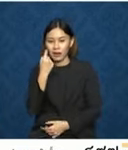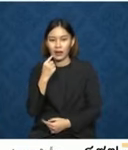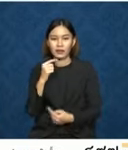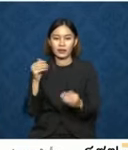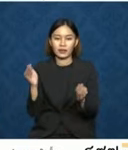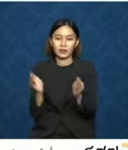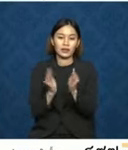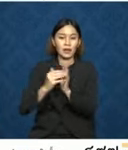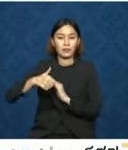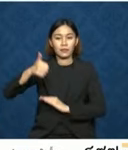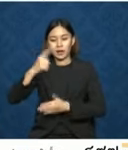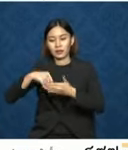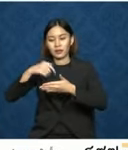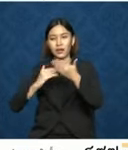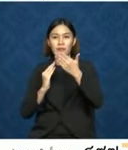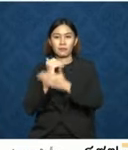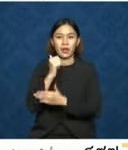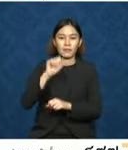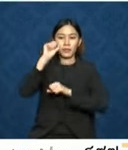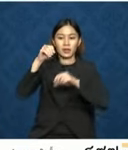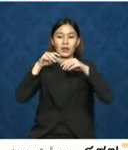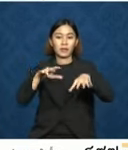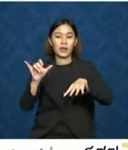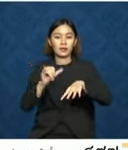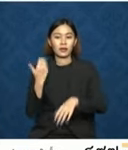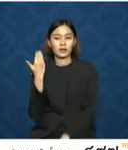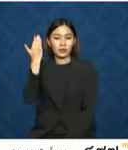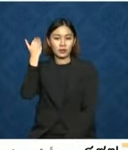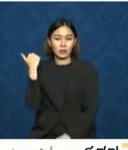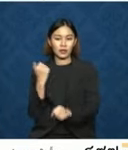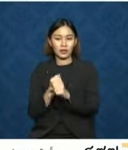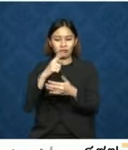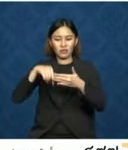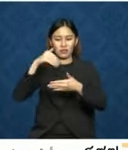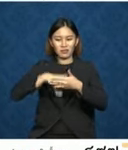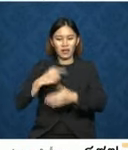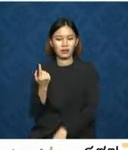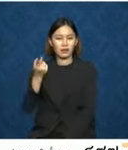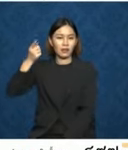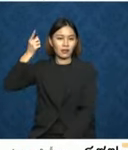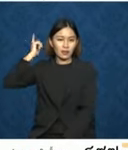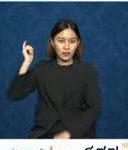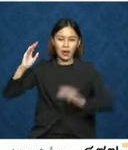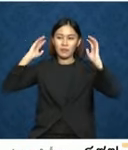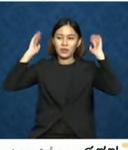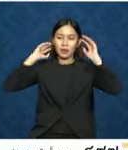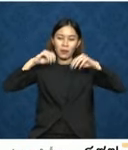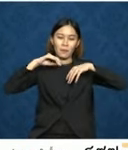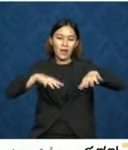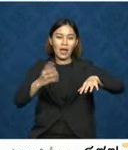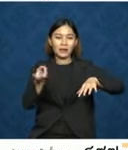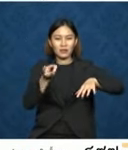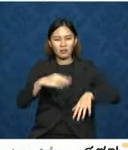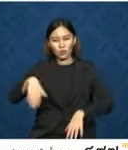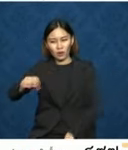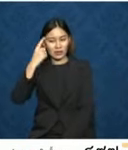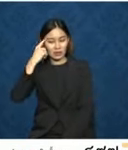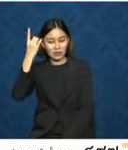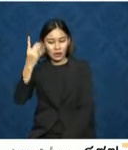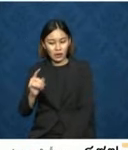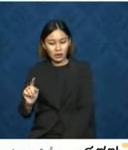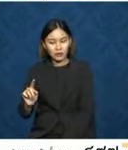ผู้ที่ได้รับการเลือกตั้งสูงสุดนะครับที่ผ่านมาท่านก็ดำเนินการเลือกตั้งร่ายช้านะครับประชาสัมพันธ์ก็น้อยพวกท่านท่านคิดอะไรอยู่